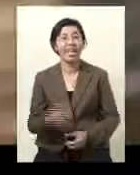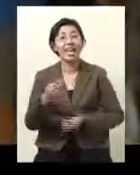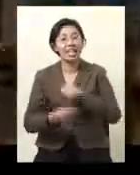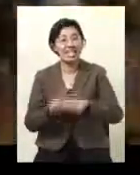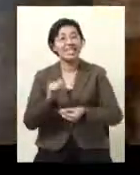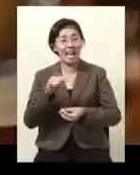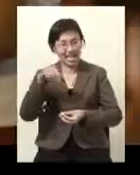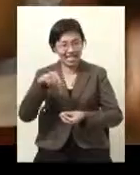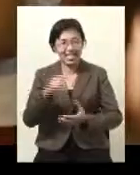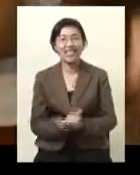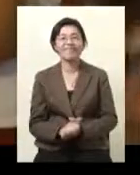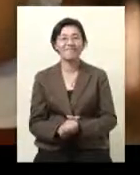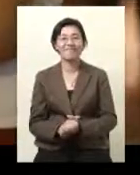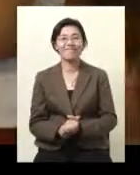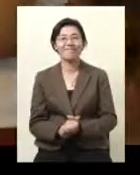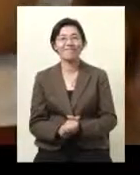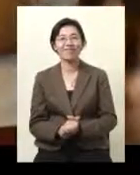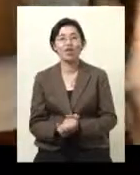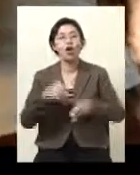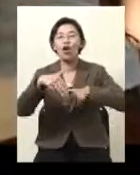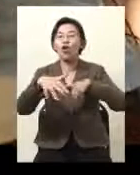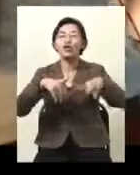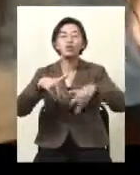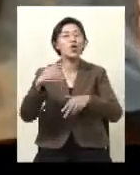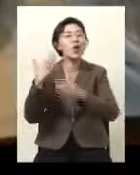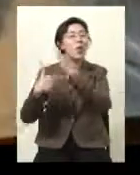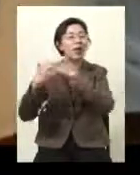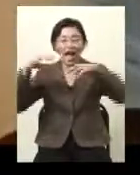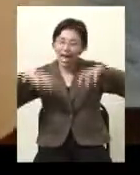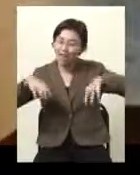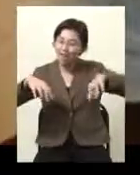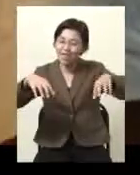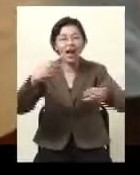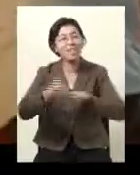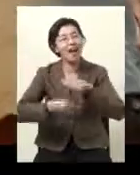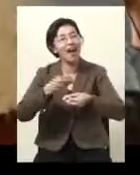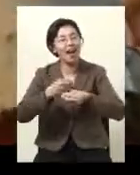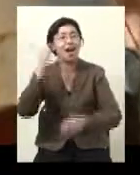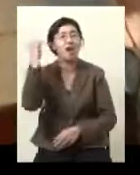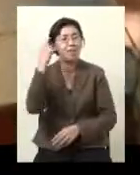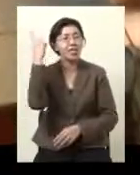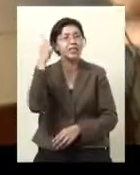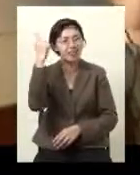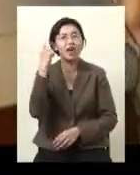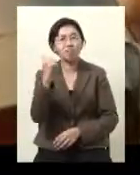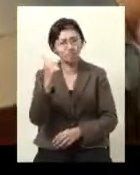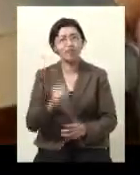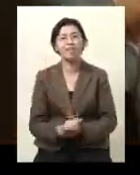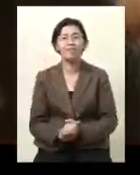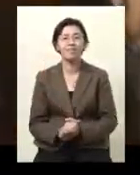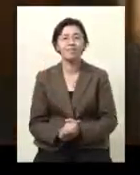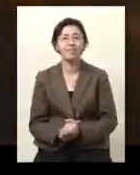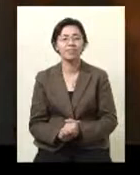ครับตลาดสดนะซึ่งเป็นพื้นที่ของชุมชนดั้งเดิมเนี่ยผมคิดว่าจะเป็นแหล่งท่องเที่ย